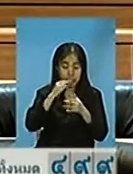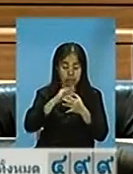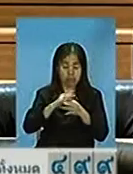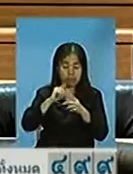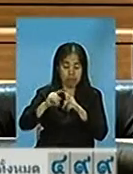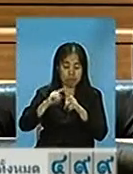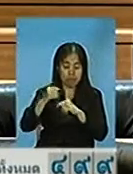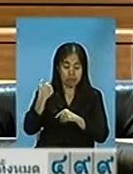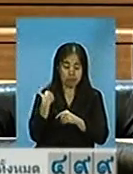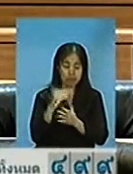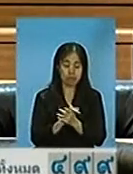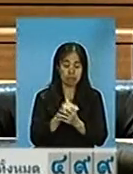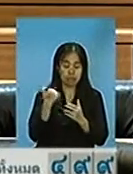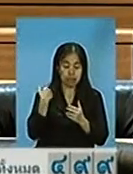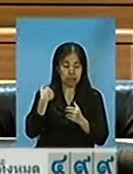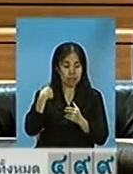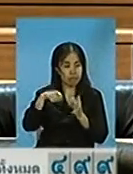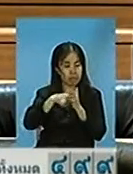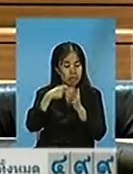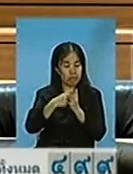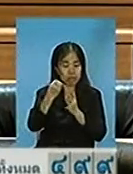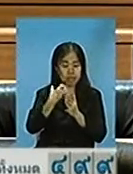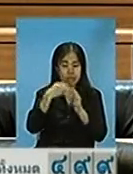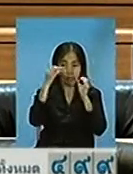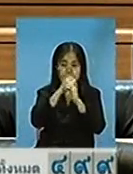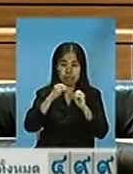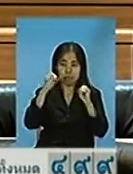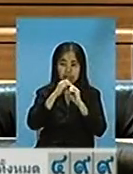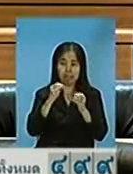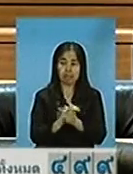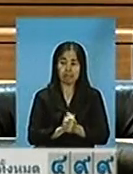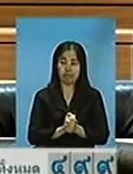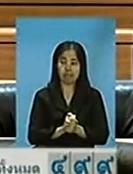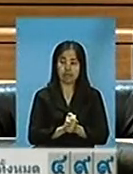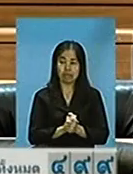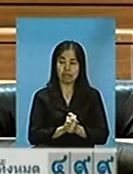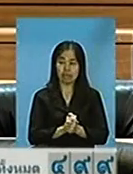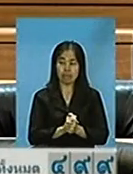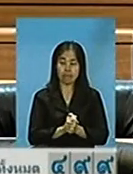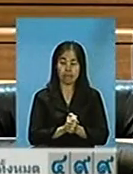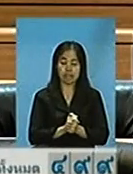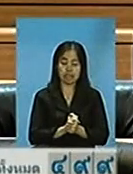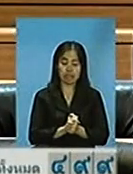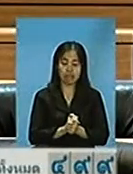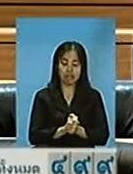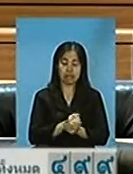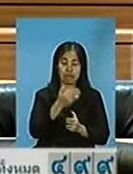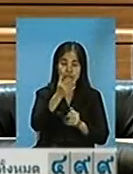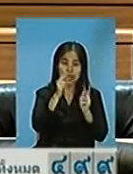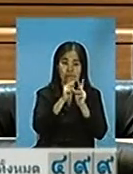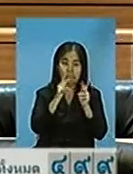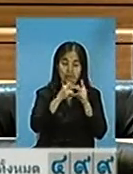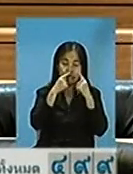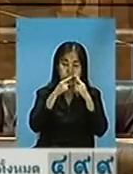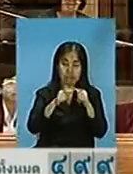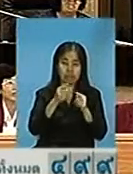ายเป็นไม่มีเหตุผลที่จะตอบนะครับ เดี๋ยวผมให้ท่านกรรมการตอบเชิญ ครับขอ